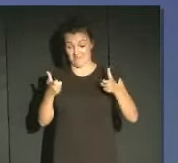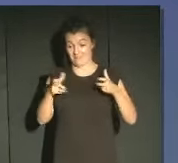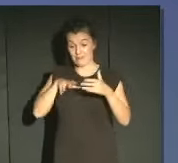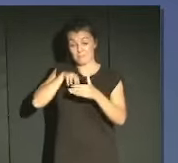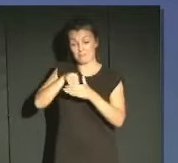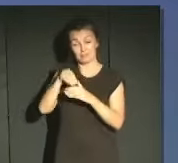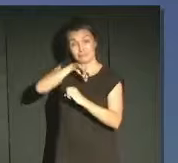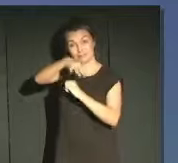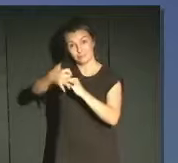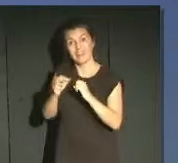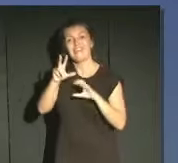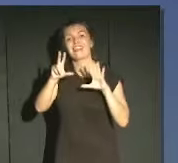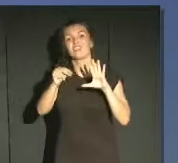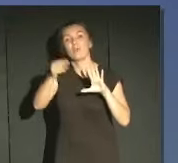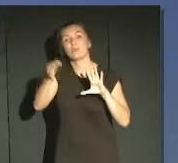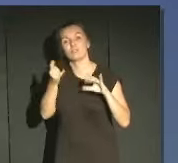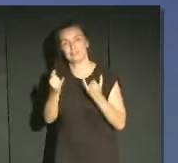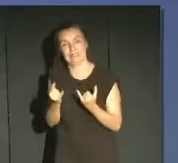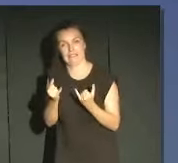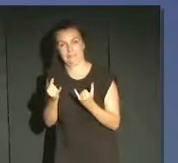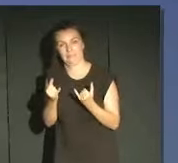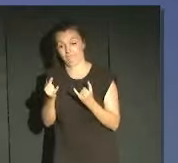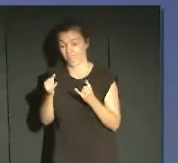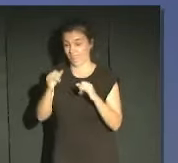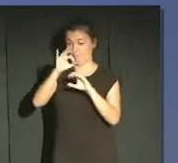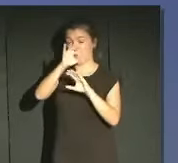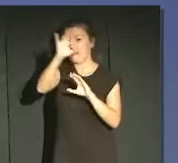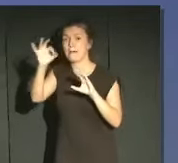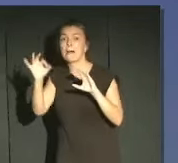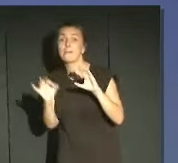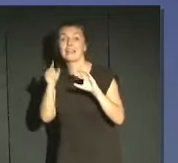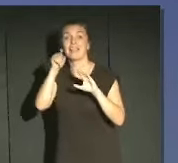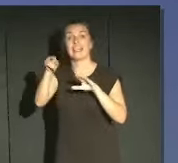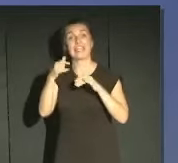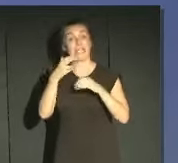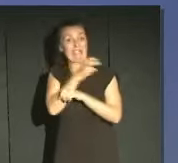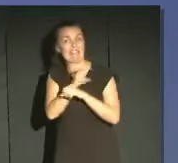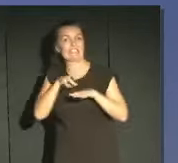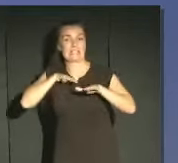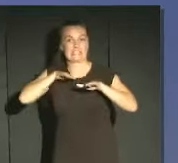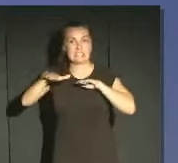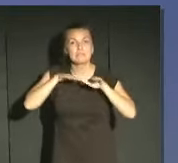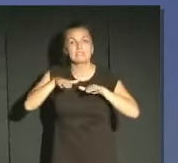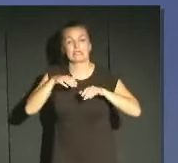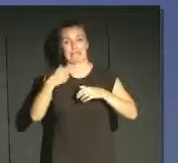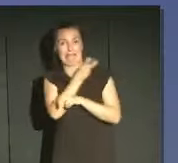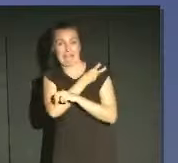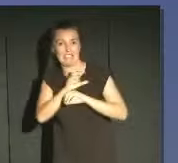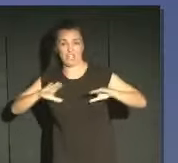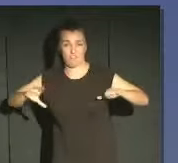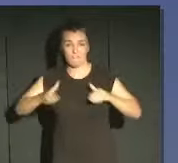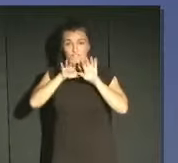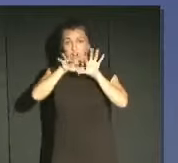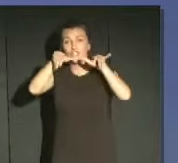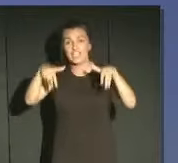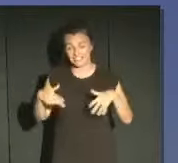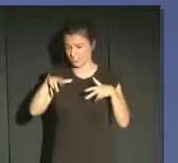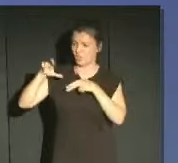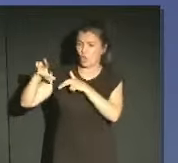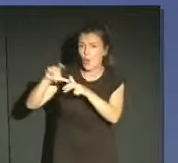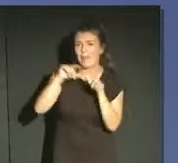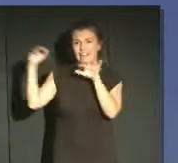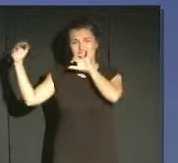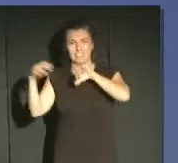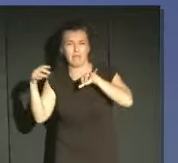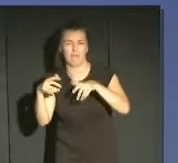territoires d'idoutrem c'est aussi dans ces territoires qu'on retrouve les plus grands rythmes sismiques les risques volcaniques les tempêtes les cyclones et